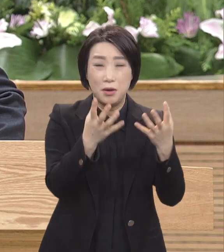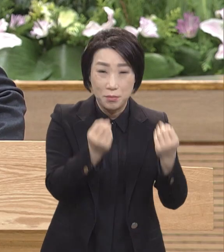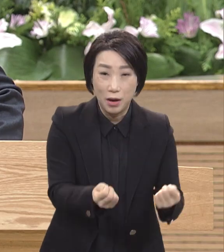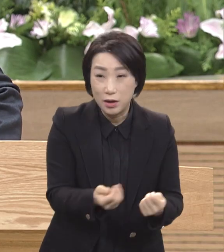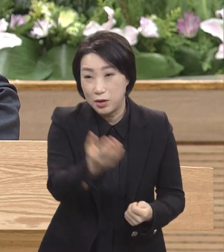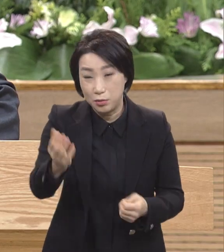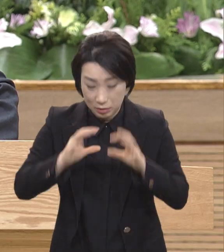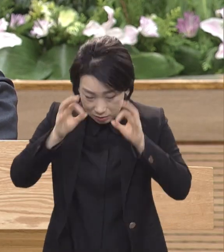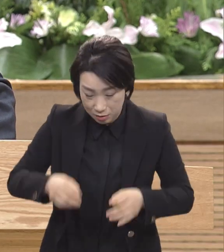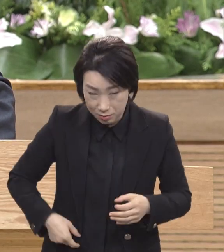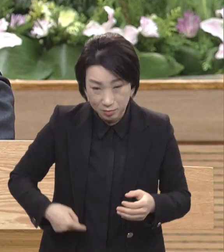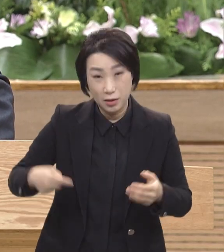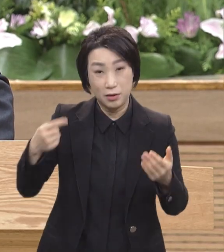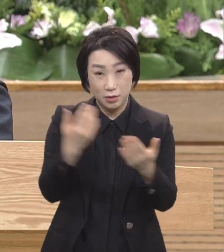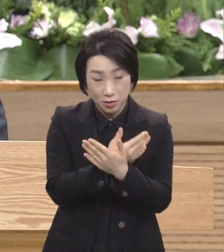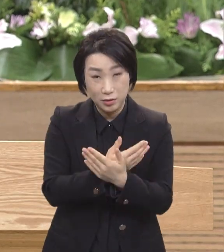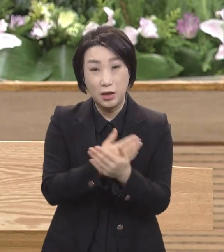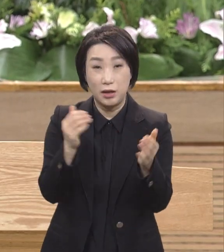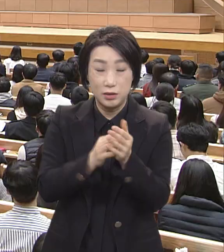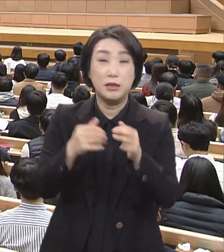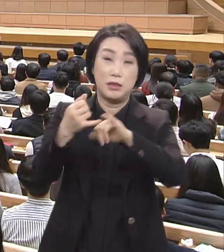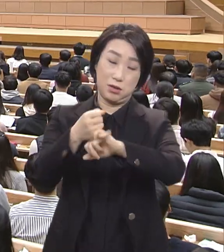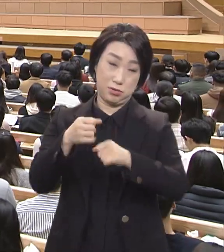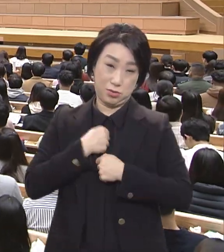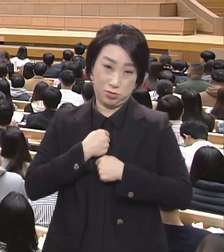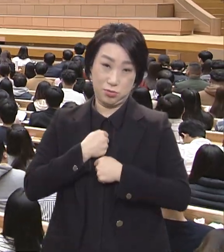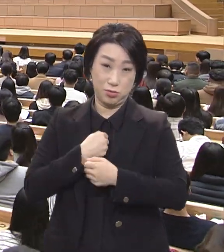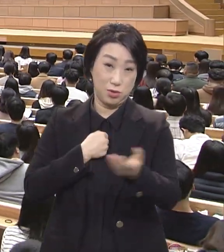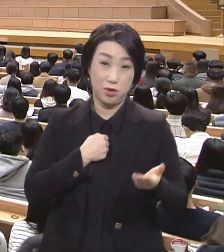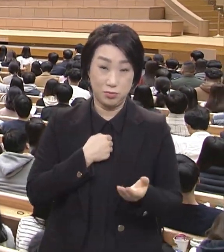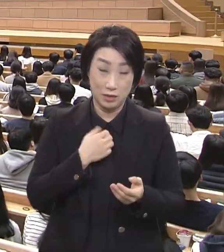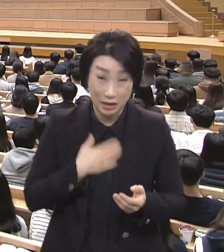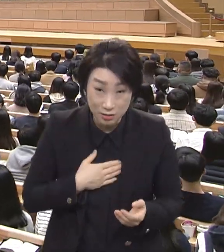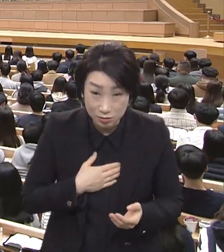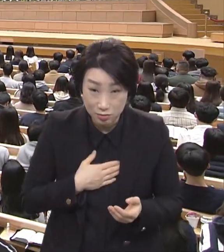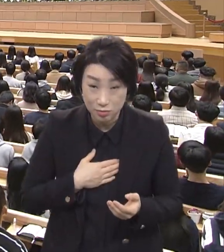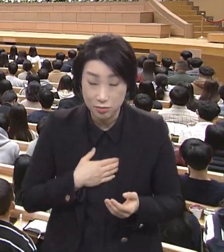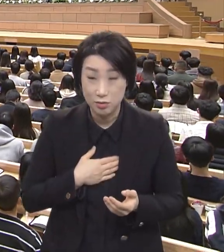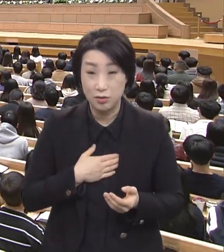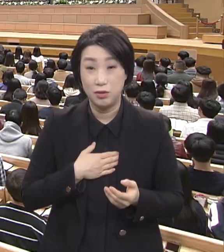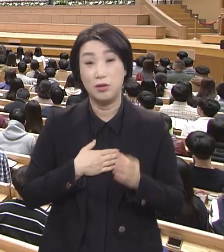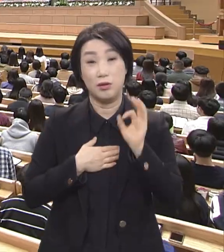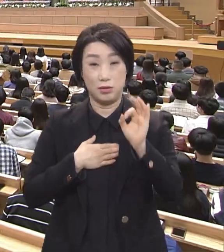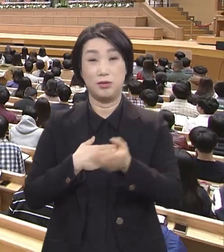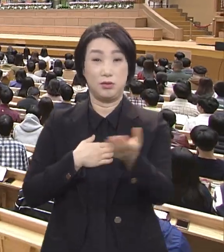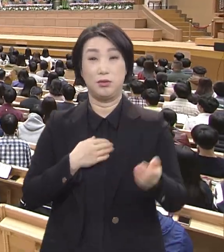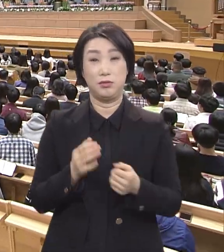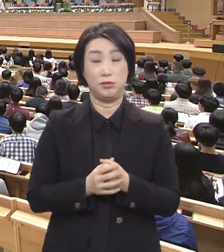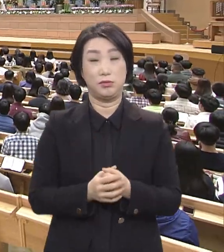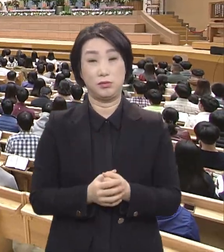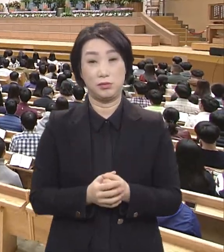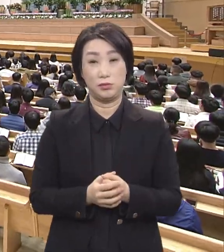회개하고 약속을 지키고 부도를 막아라 이 말이오. 막아라.